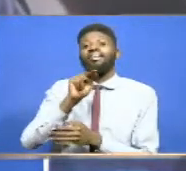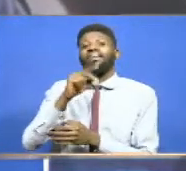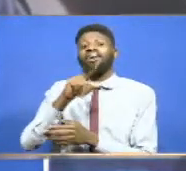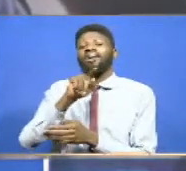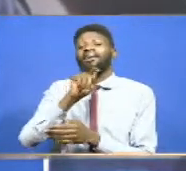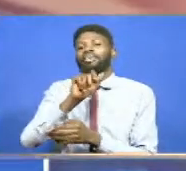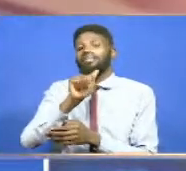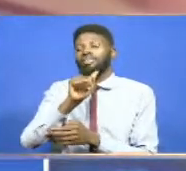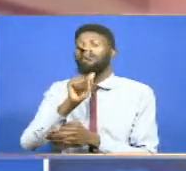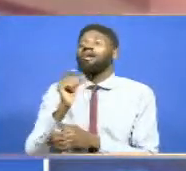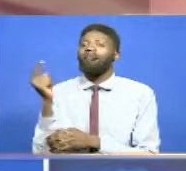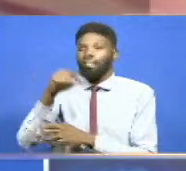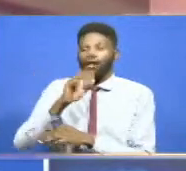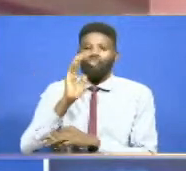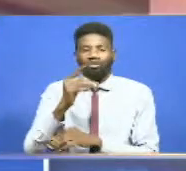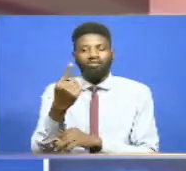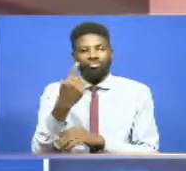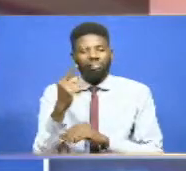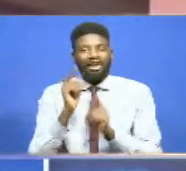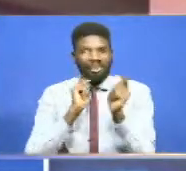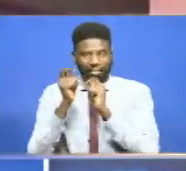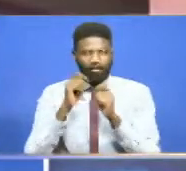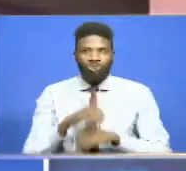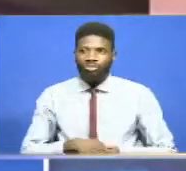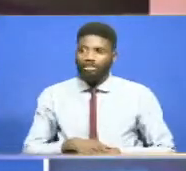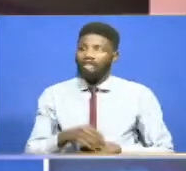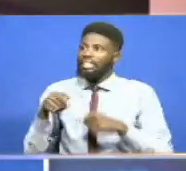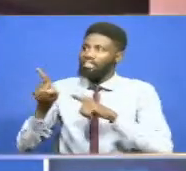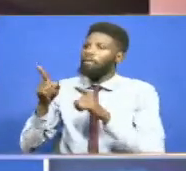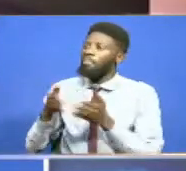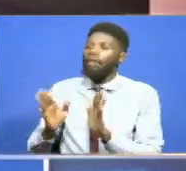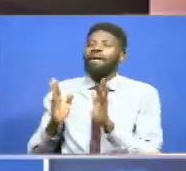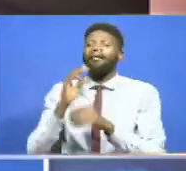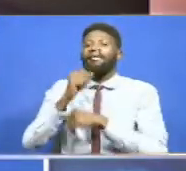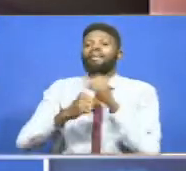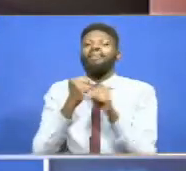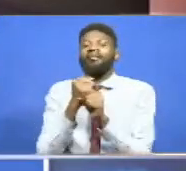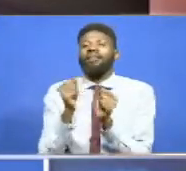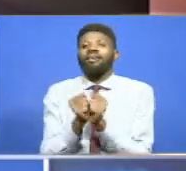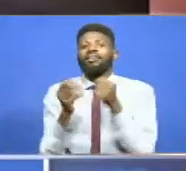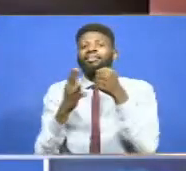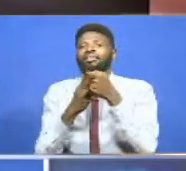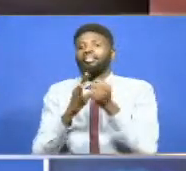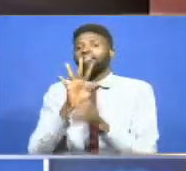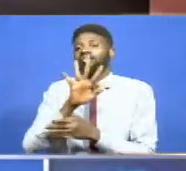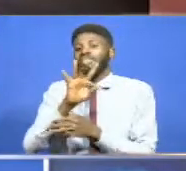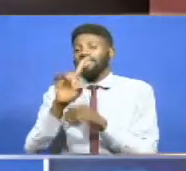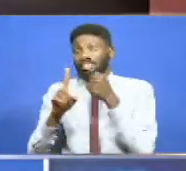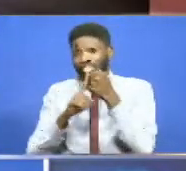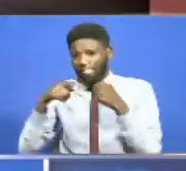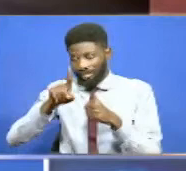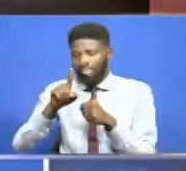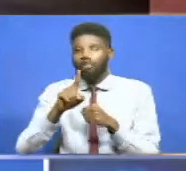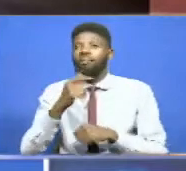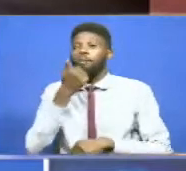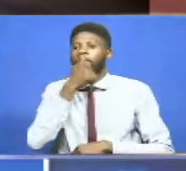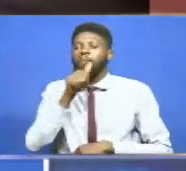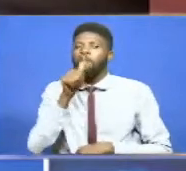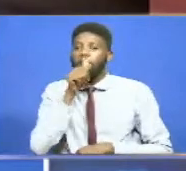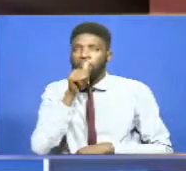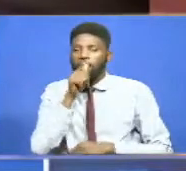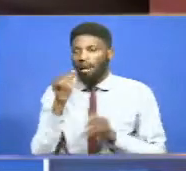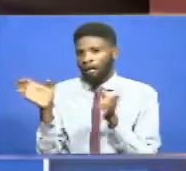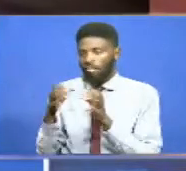katika kaunti ya Laikipia mwaka 1956 anaendesha kampuni yake ya kibinafsi ya wakili ya Ngatia na